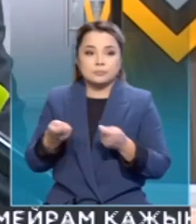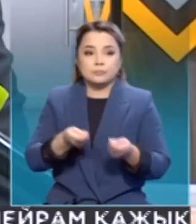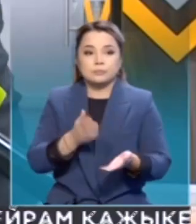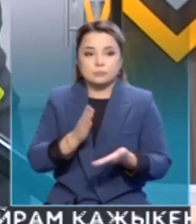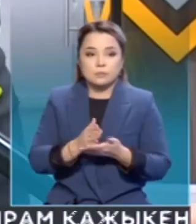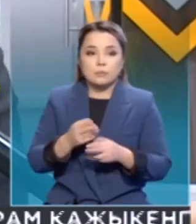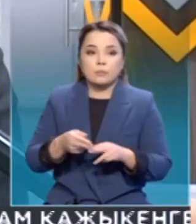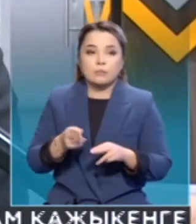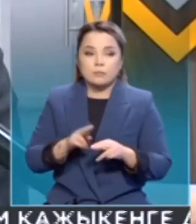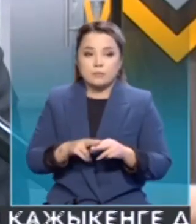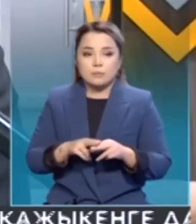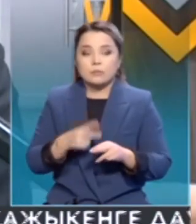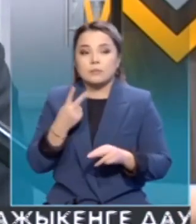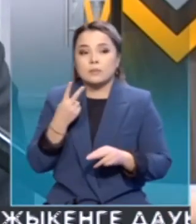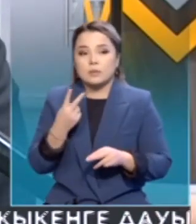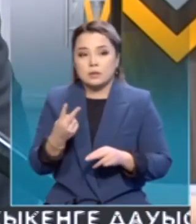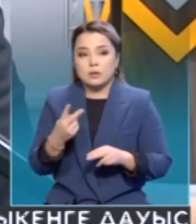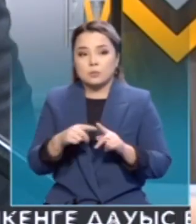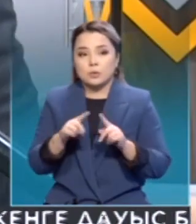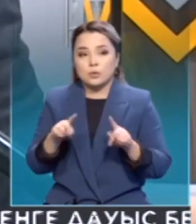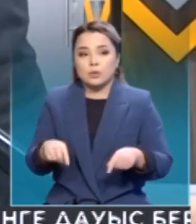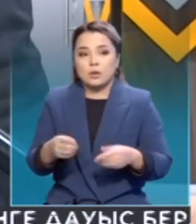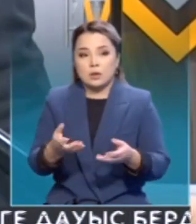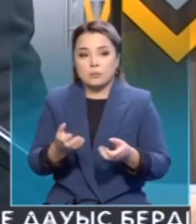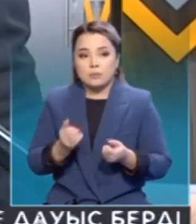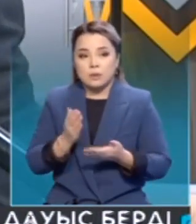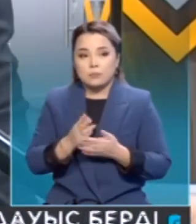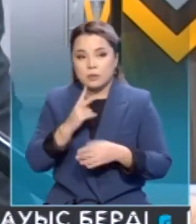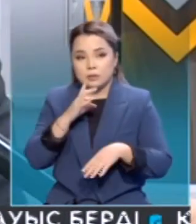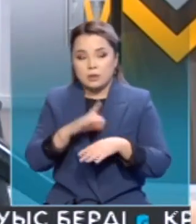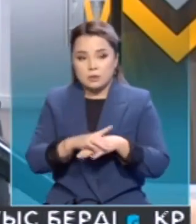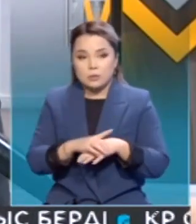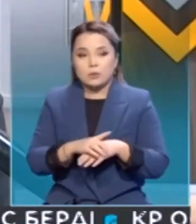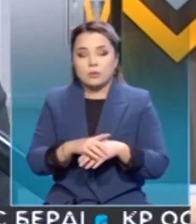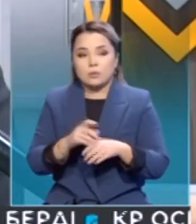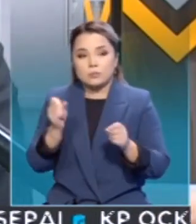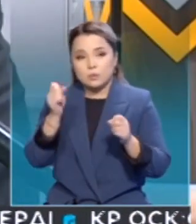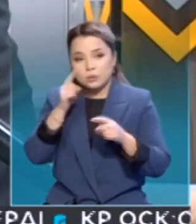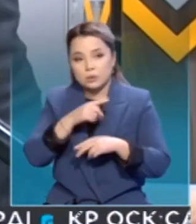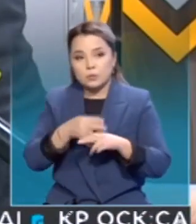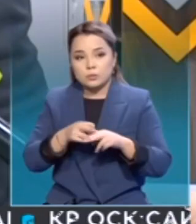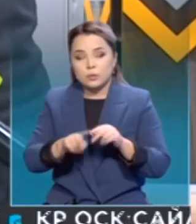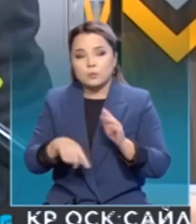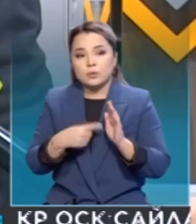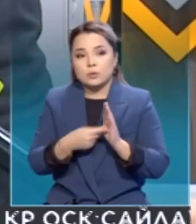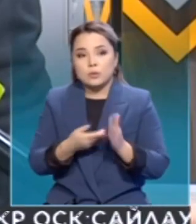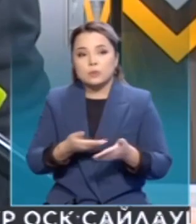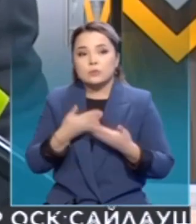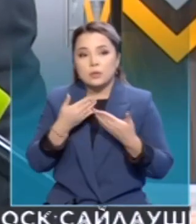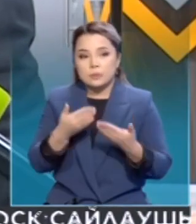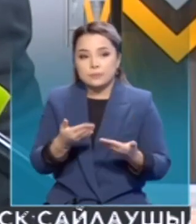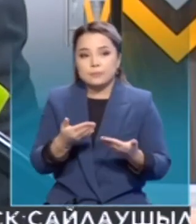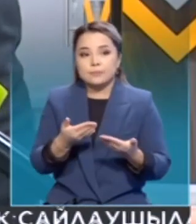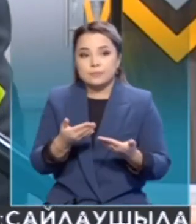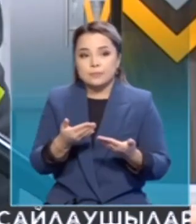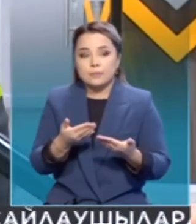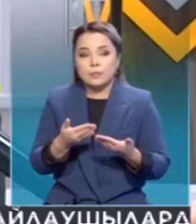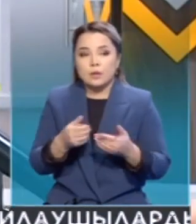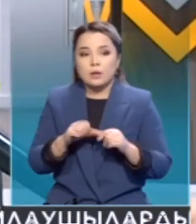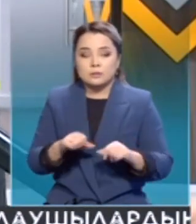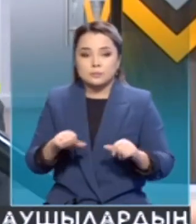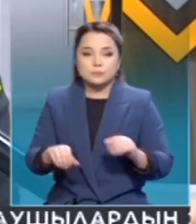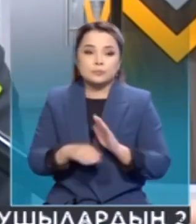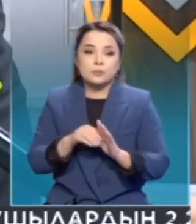Соған екі бюллетен берген уақытта біздің байқаушыларымыз көріп, осы мәселені сайлау